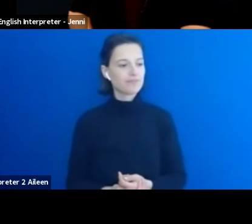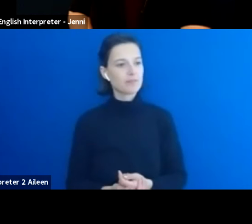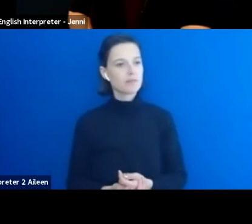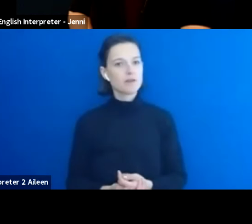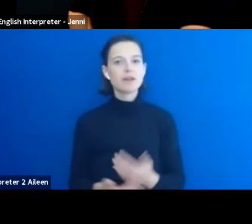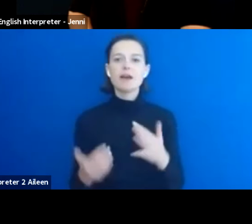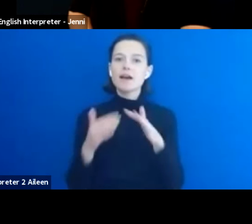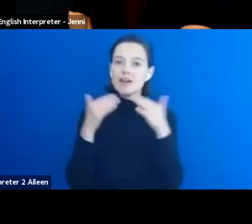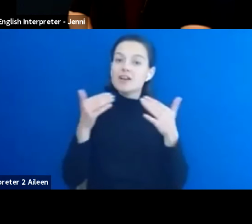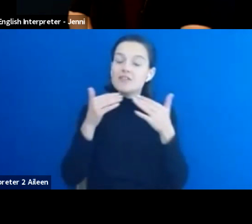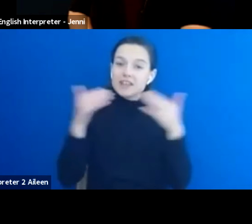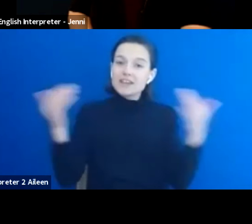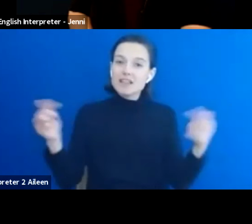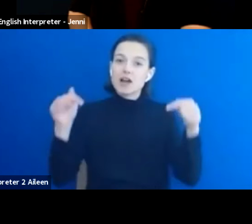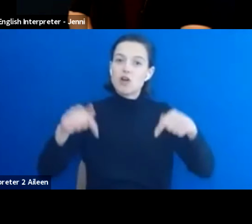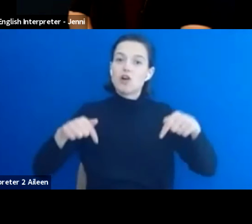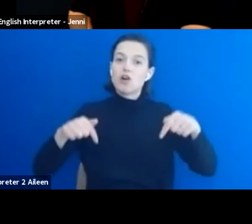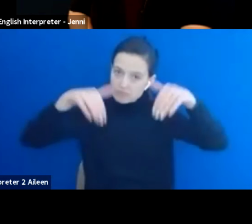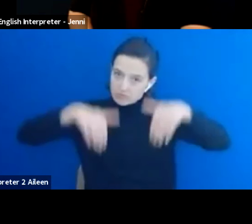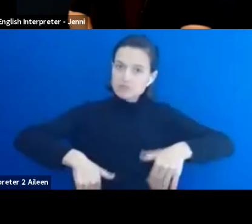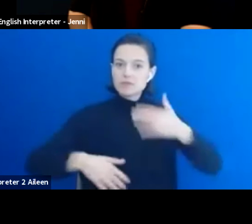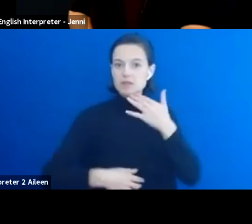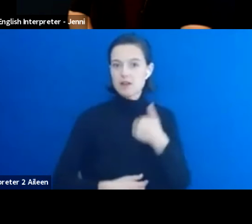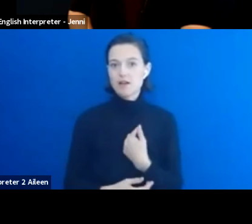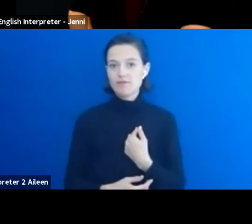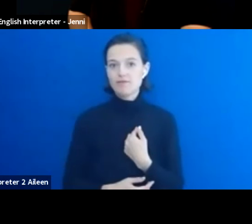Unterhaltung beisteuern darf.